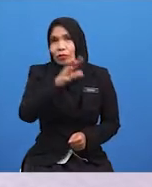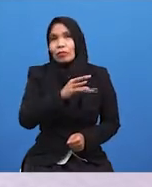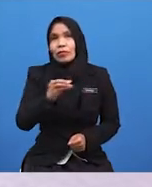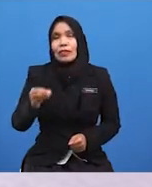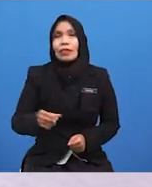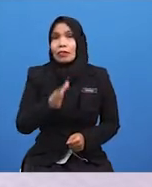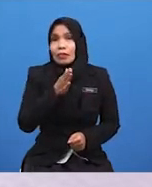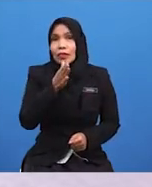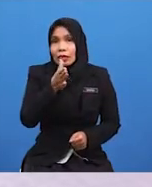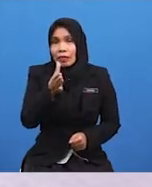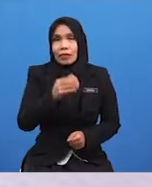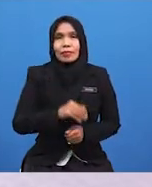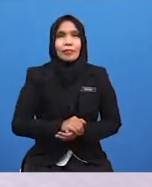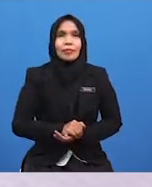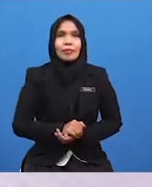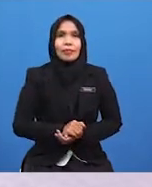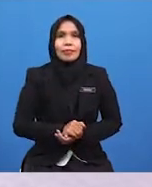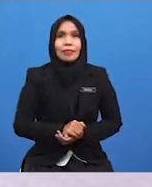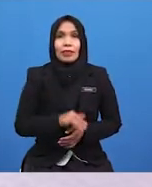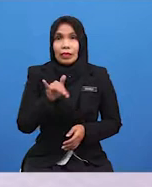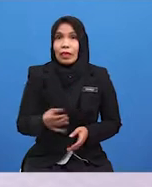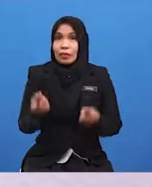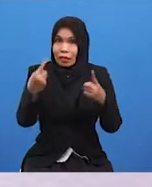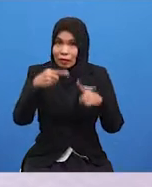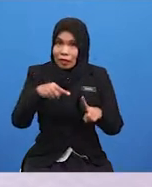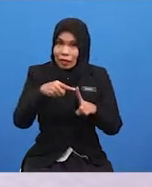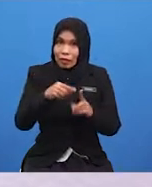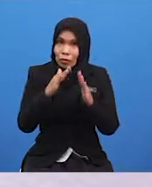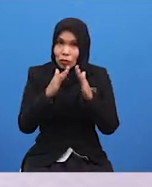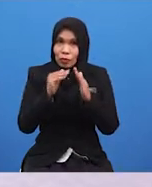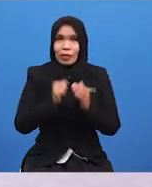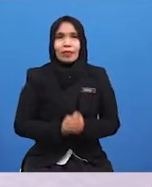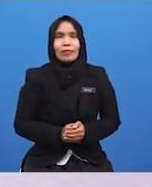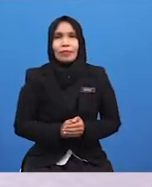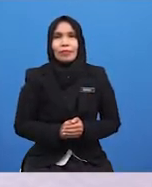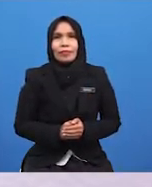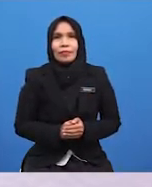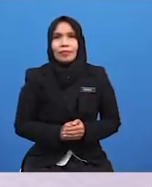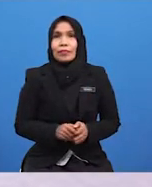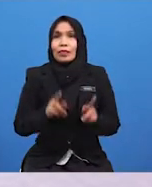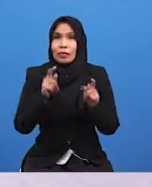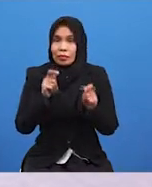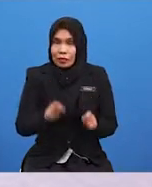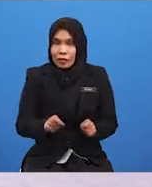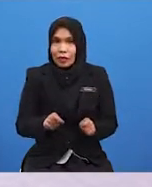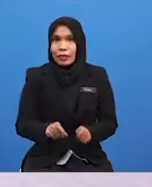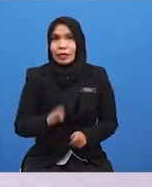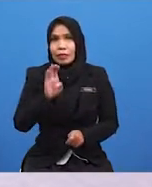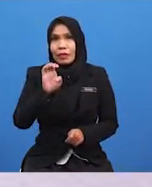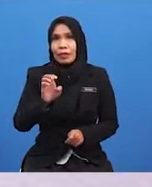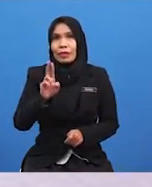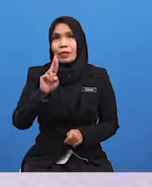bertanya kabar mereka kita juga perlu beradab sopan dan